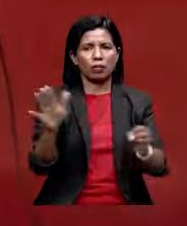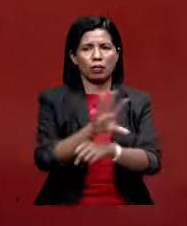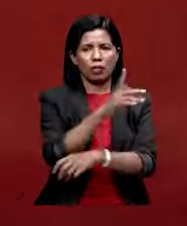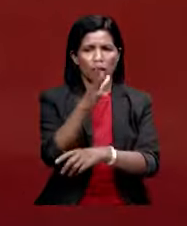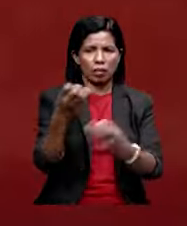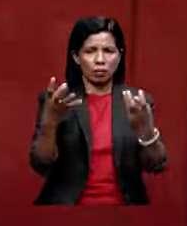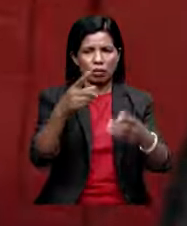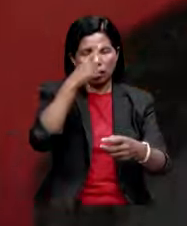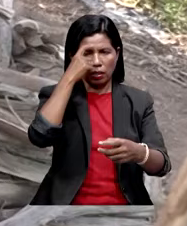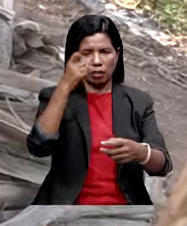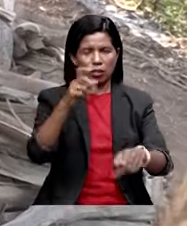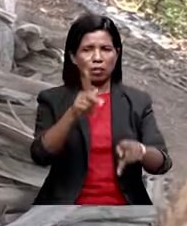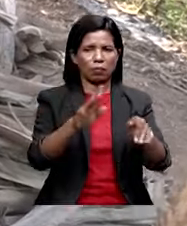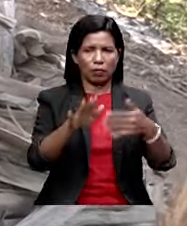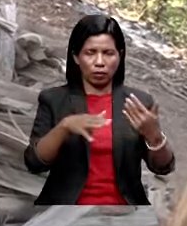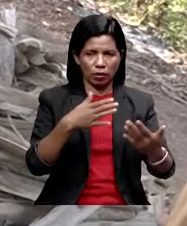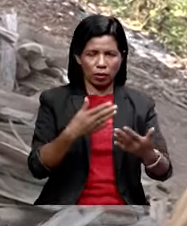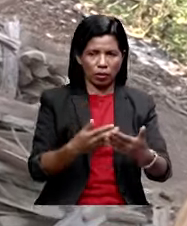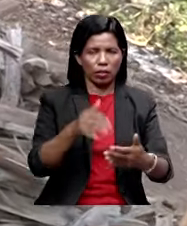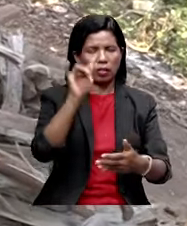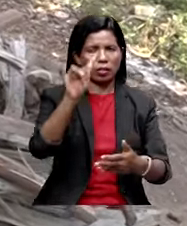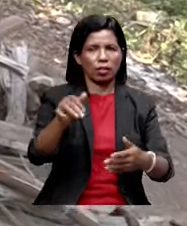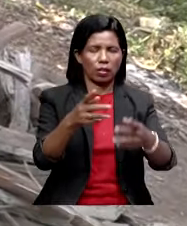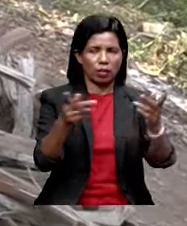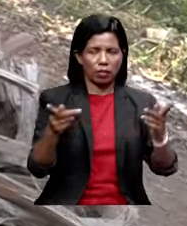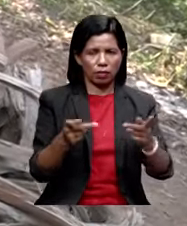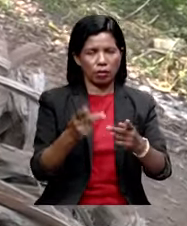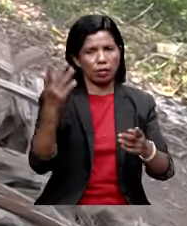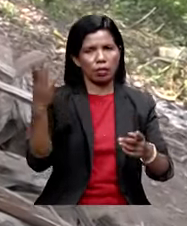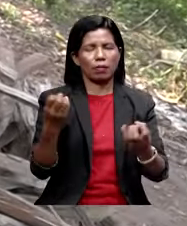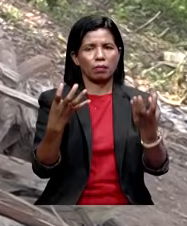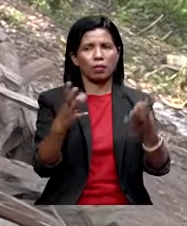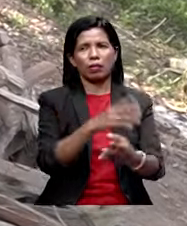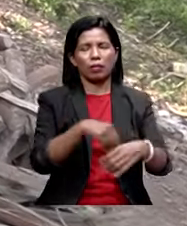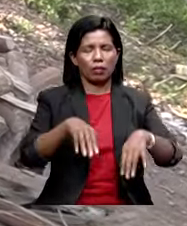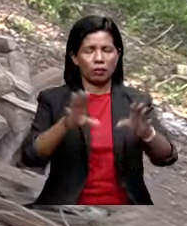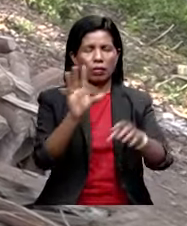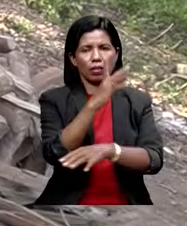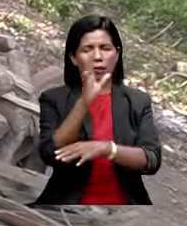iwain, tambane comunidade sira nebe hela iha Fatin refere barak makfan